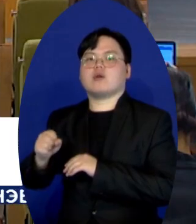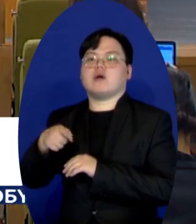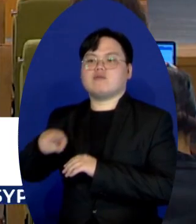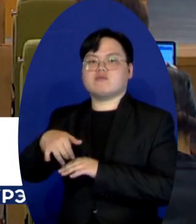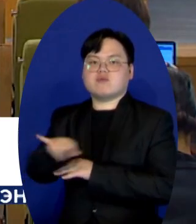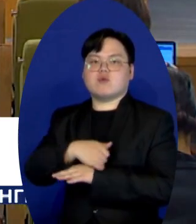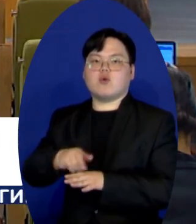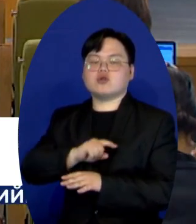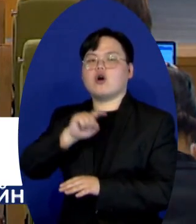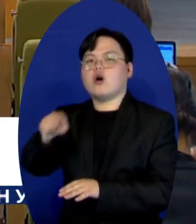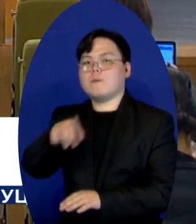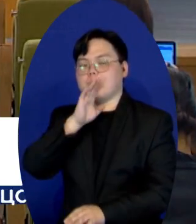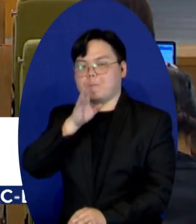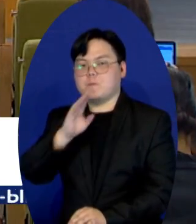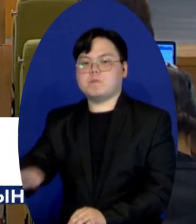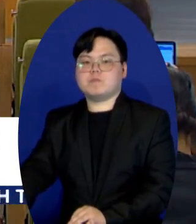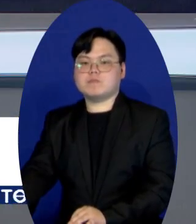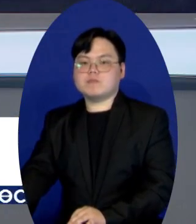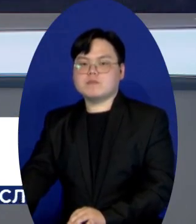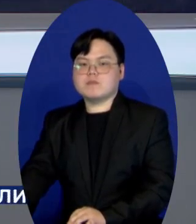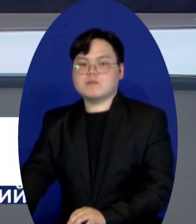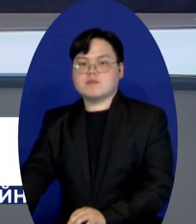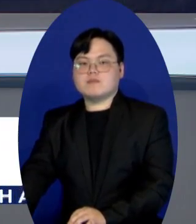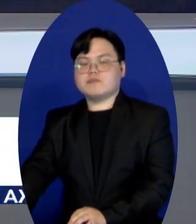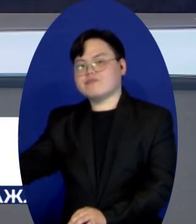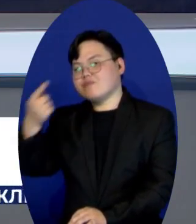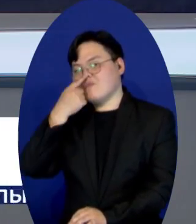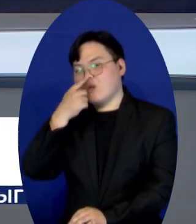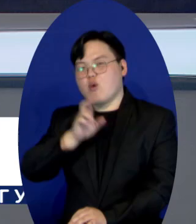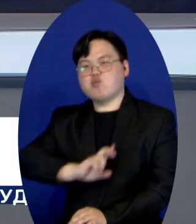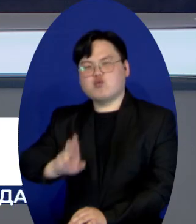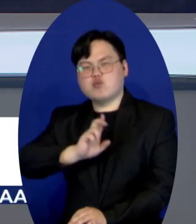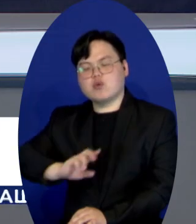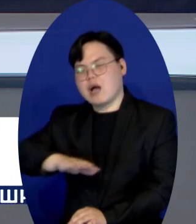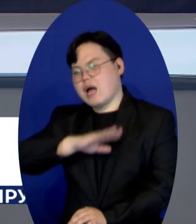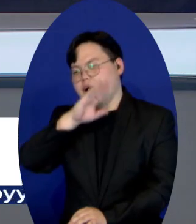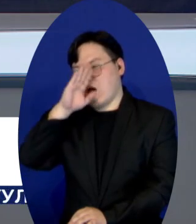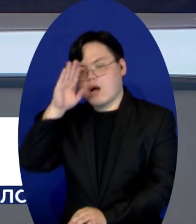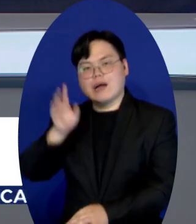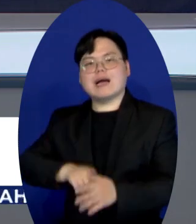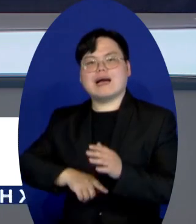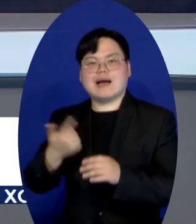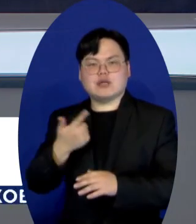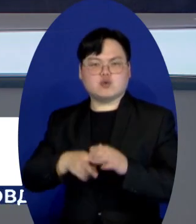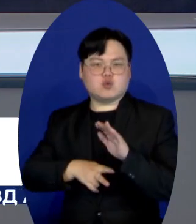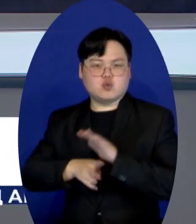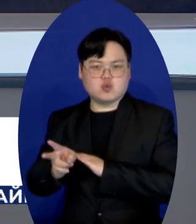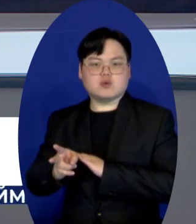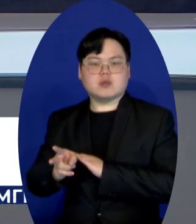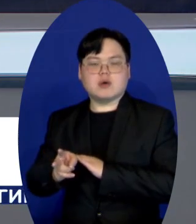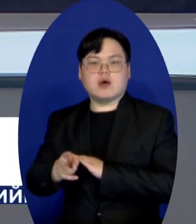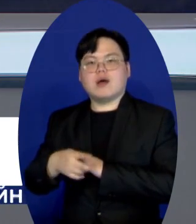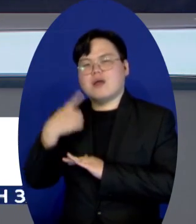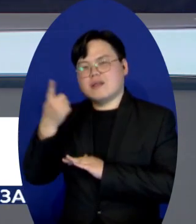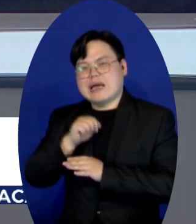ийхүү айлчлах гэж байна. За хэдтийн олон бүс нутгаар хэд талалт үргэлжилж байгаа нь цахилгаан эрчим хүчний хангамжид